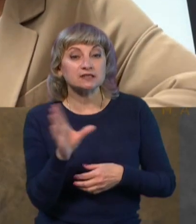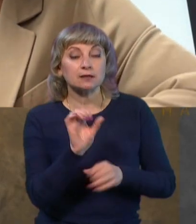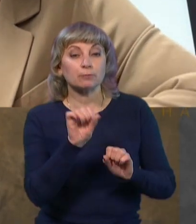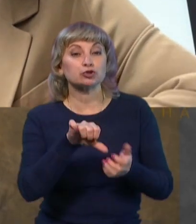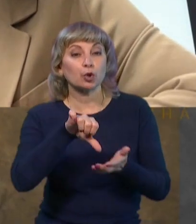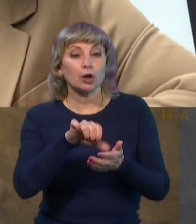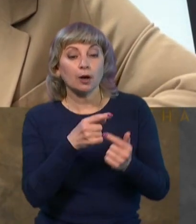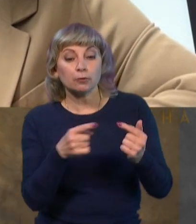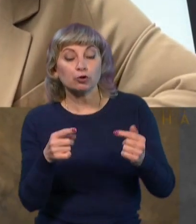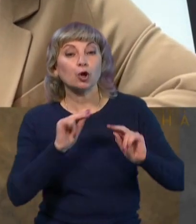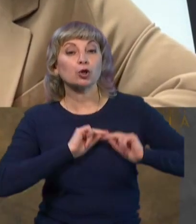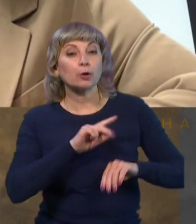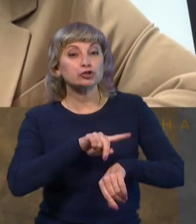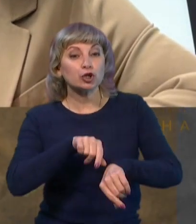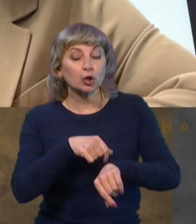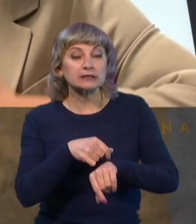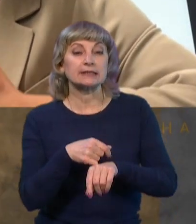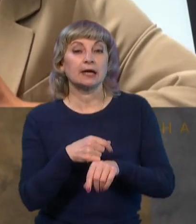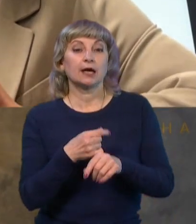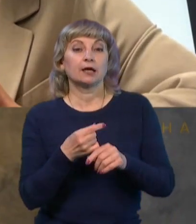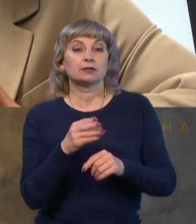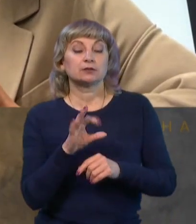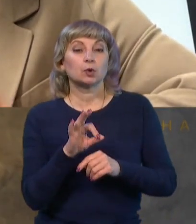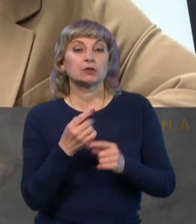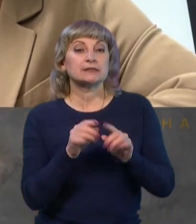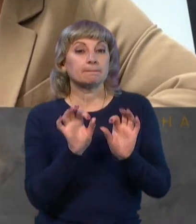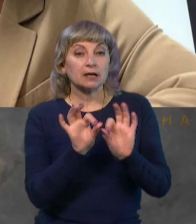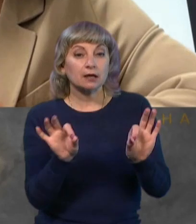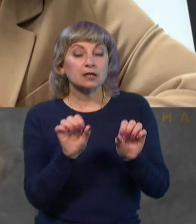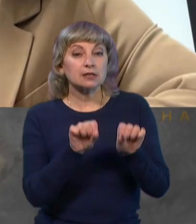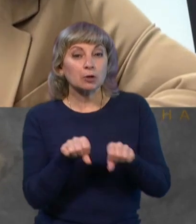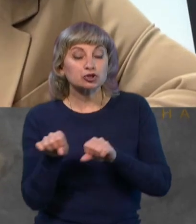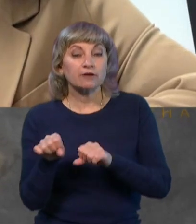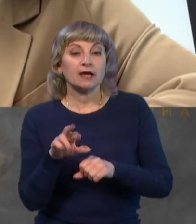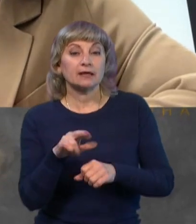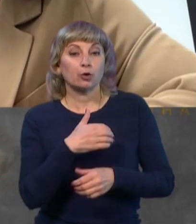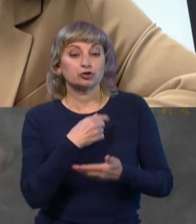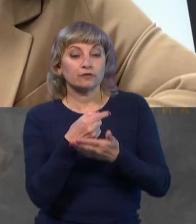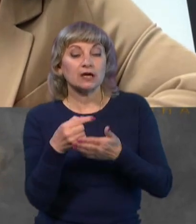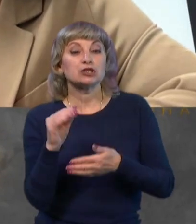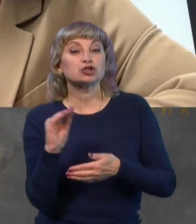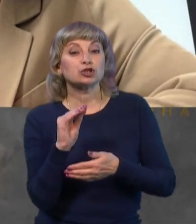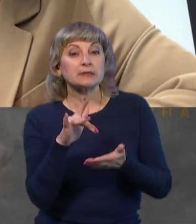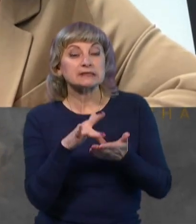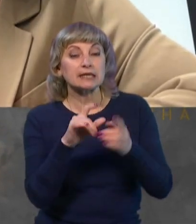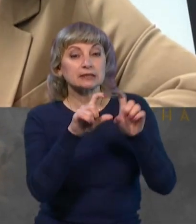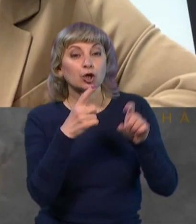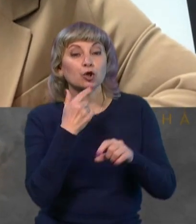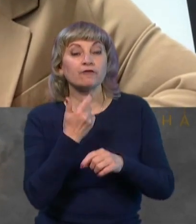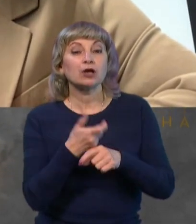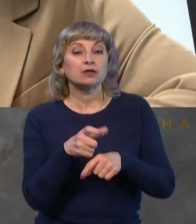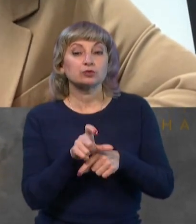долучитися протягом робочих годин, то це прекрасна можливість. Я хочу відмітити, що і Житомирський центр крові